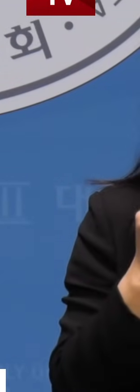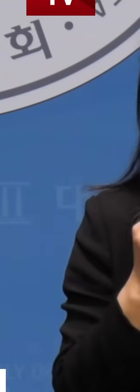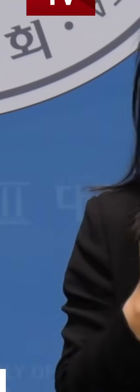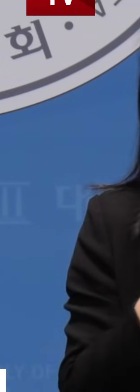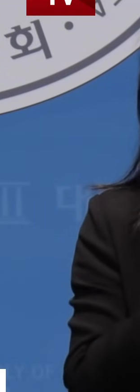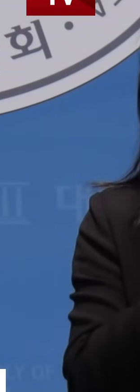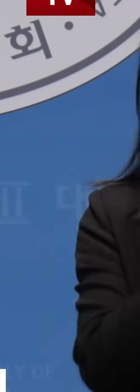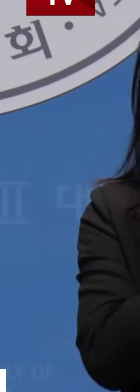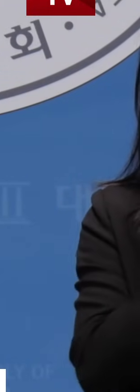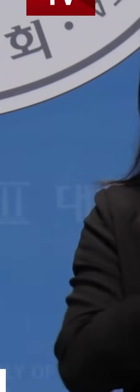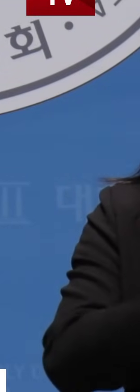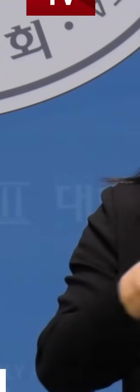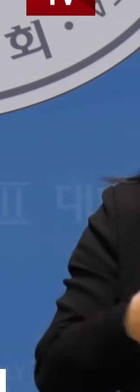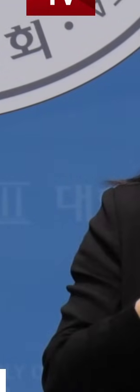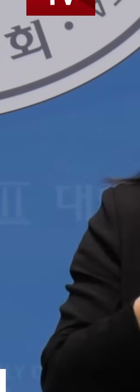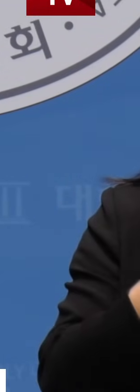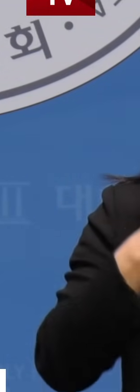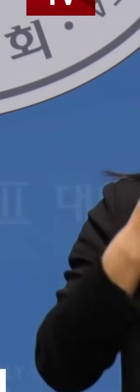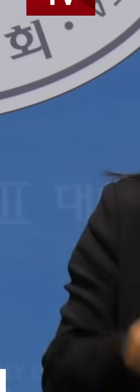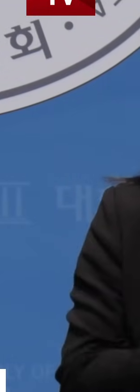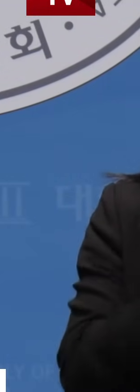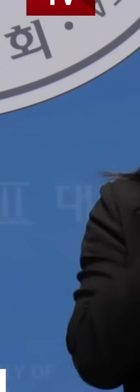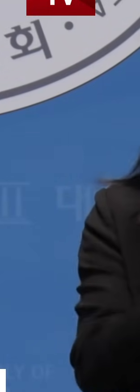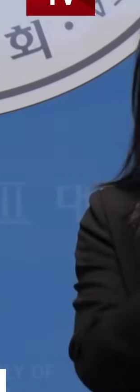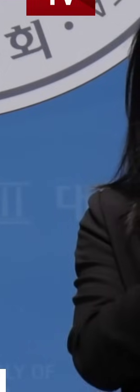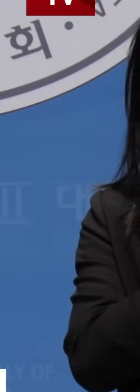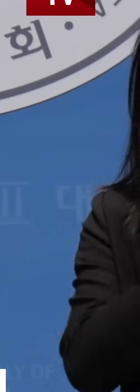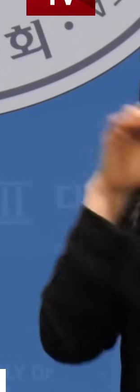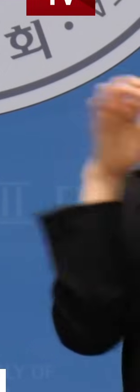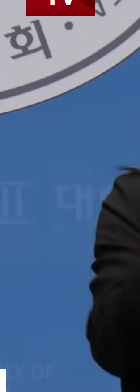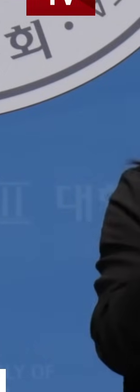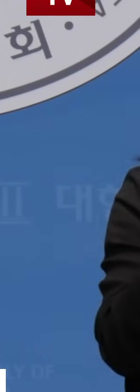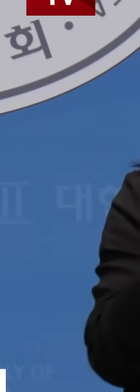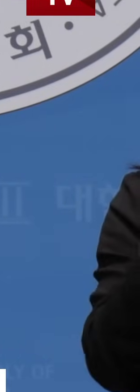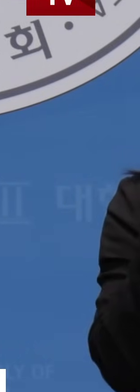우크라이나와 협조가 된다면 북괴군을 타격하자는 것이 문제입니까?